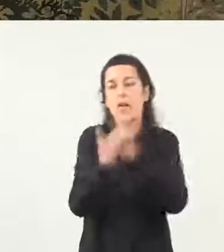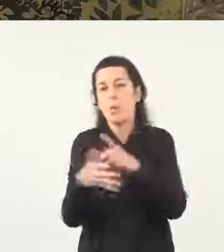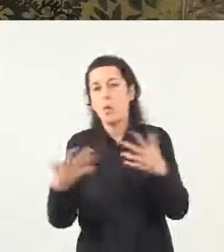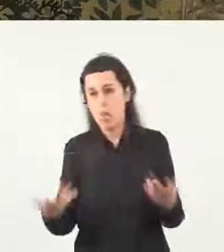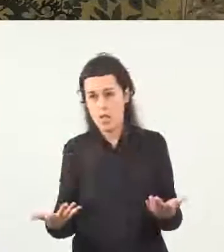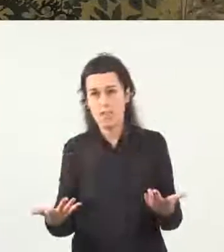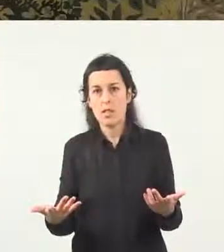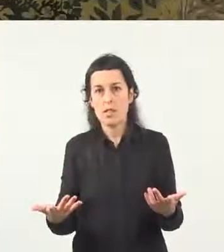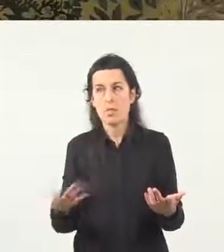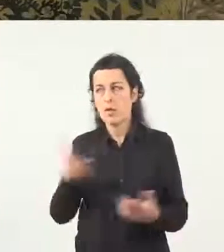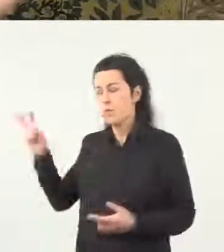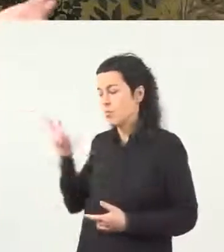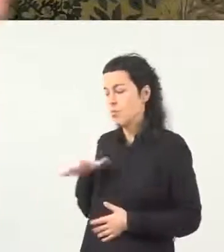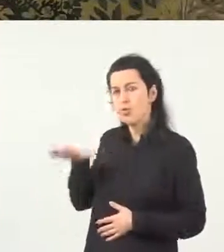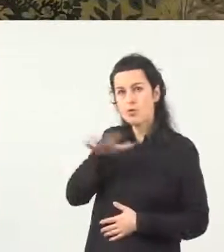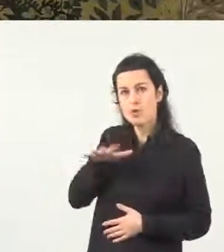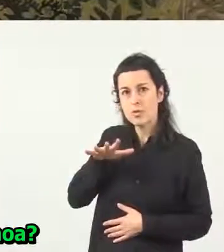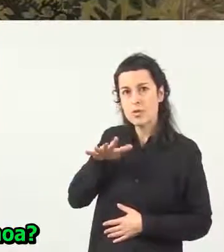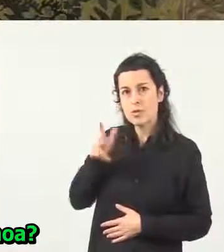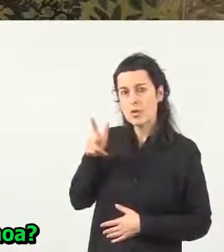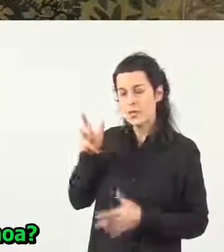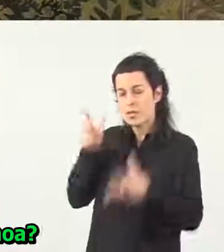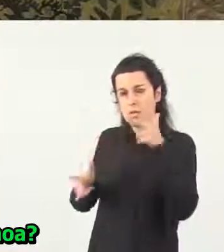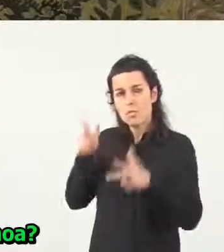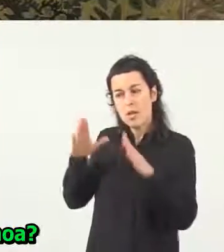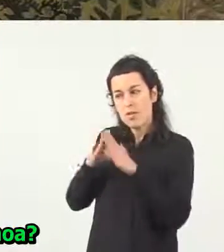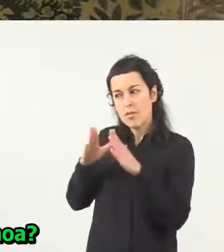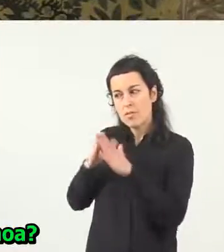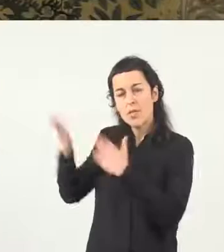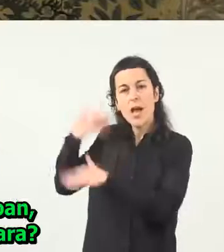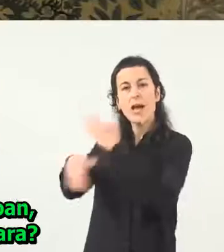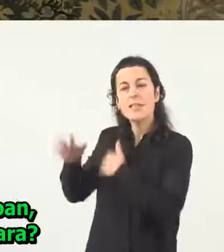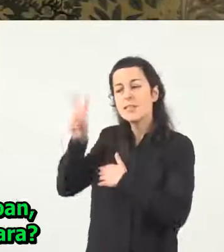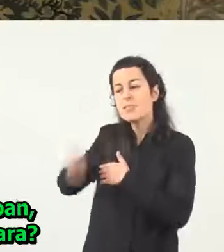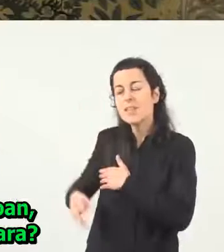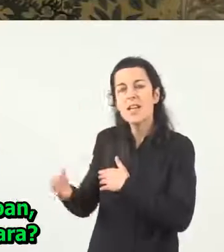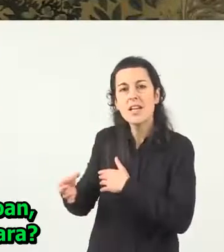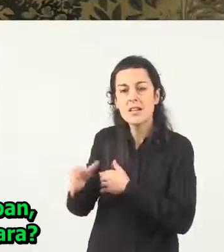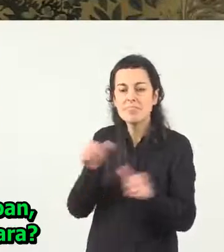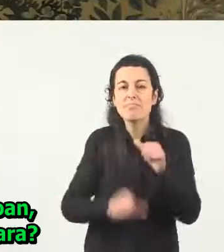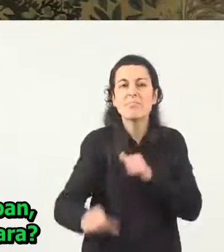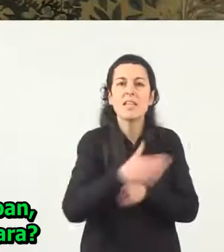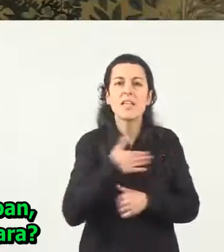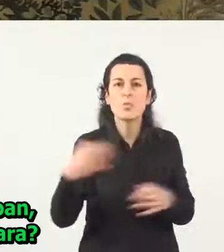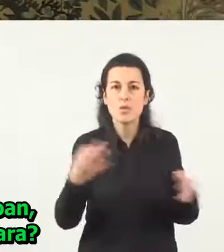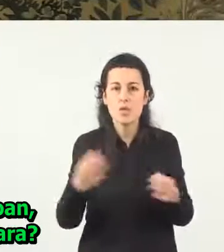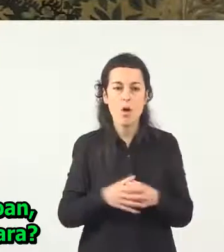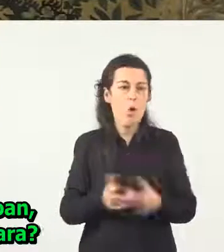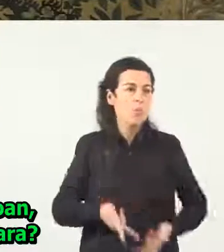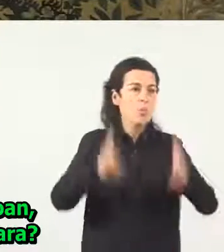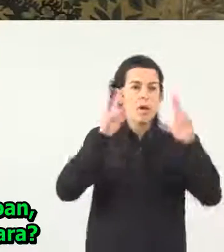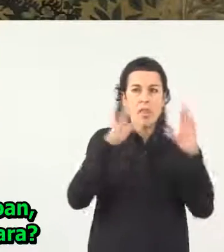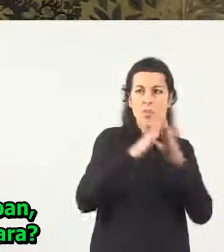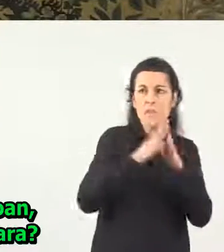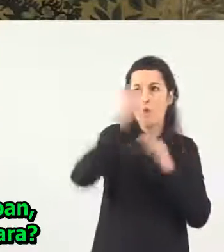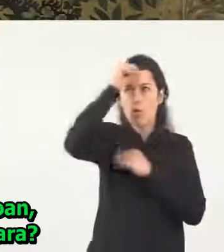bai, nondi gatoz, ze izan da euskal feminismoa, ze nahi dugu izatea euskal feminismoa, demokrazia feministaz hitz egiten dugunean, edo